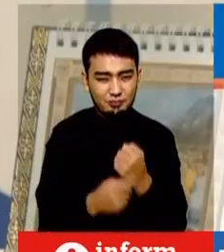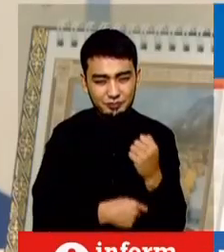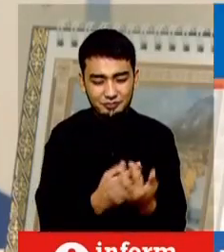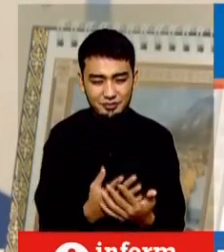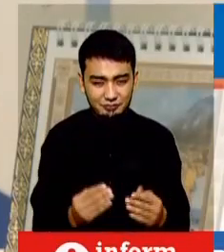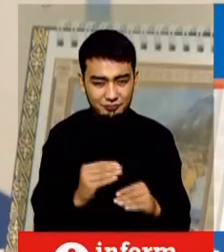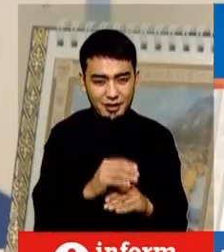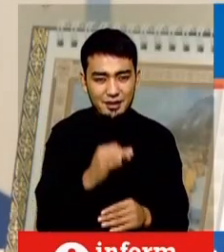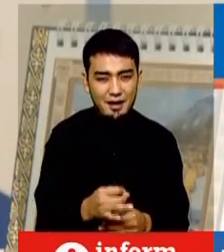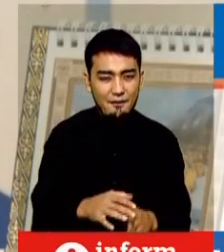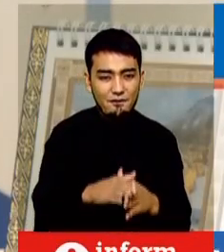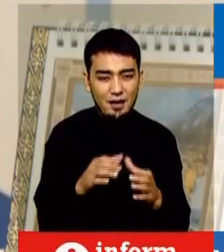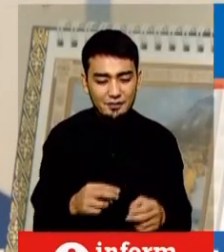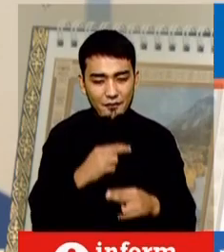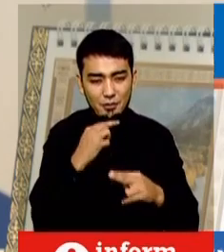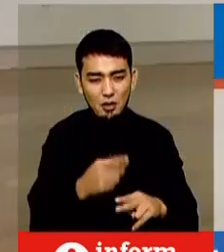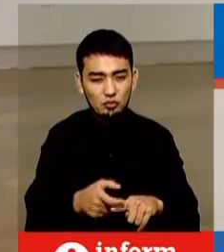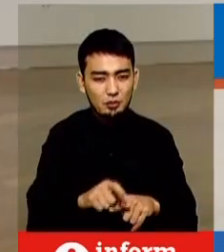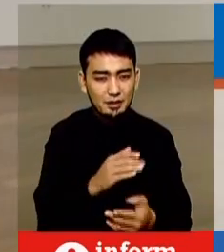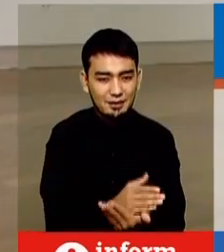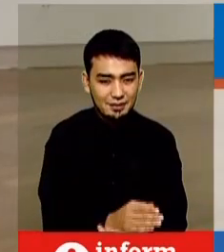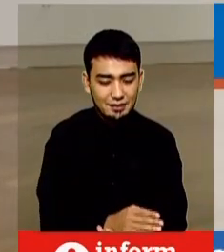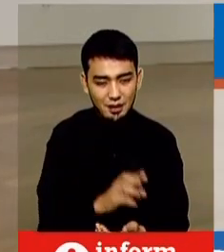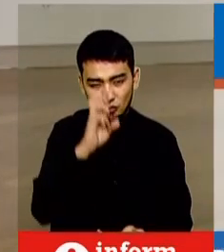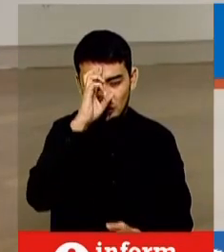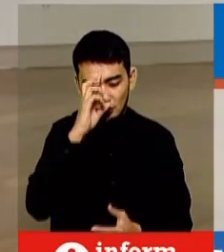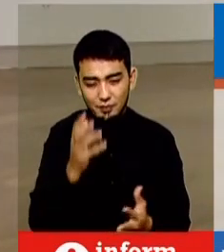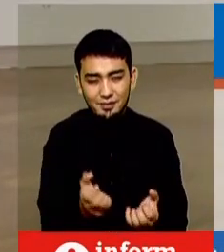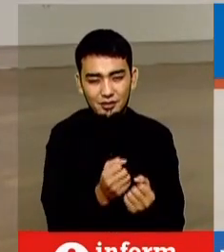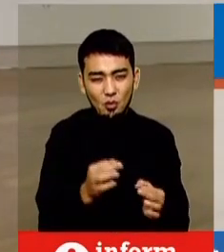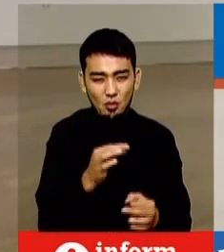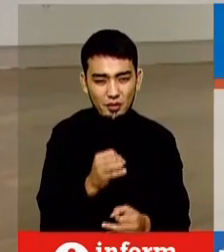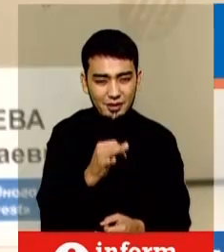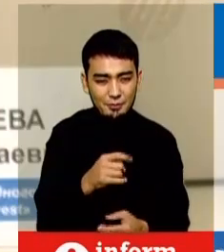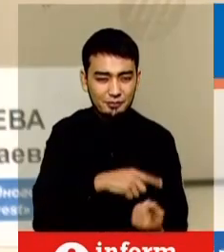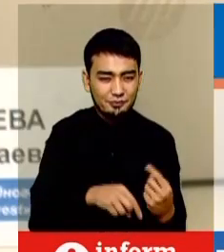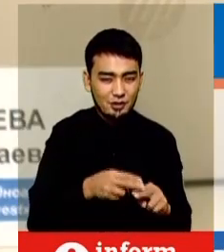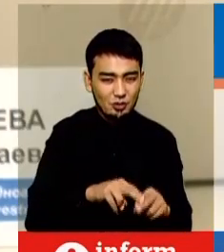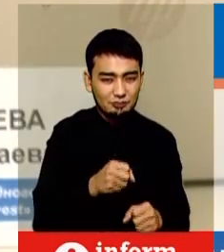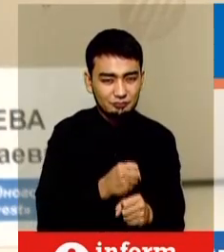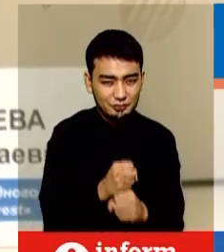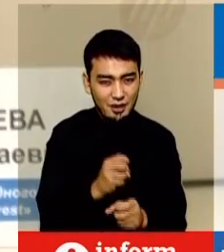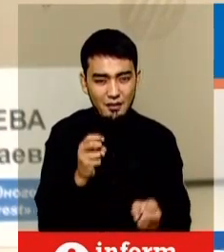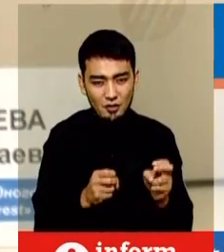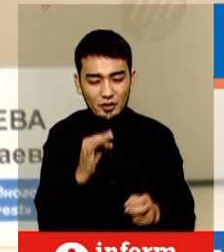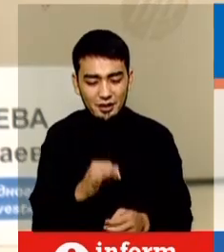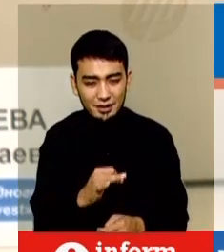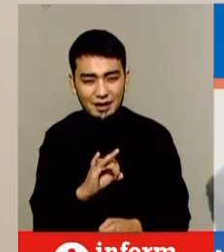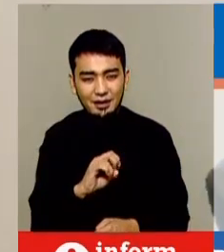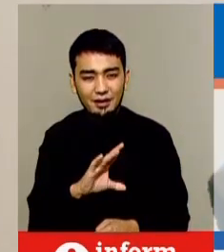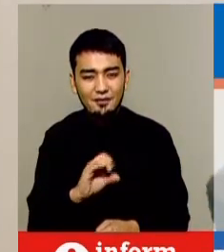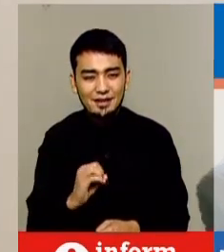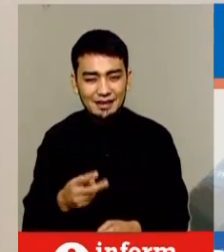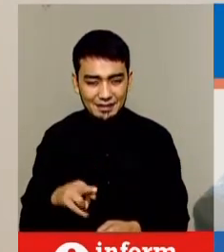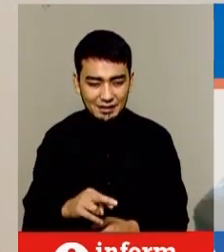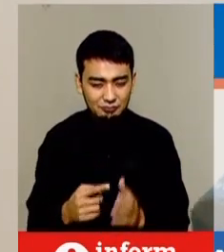власти также уделяют особое внимание мерам господдержки предприятий обрабатывающей промышленности и привлечению инвестиций.